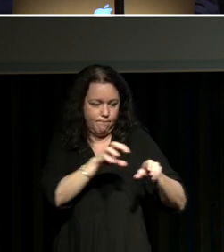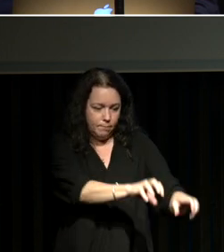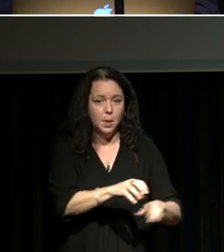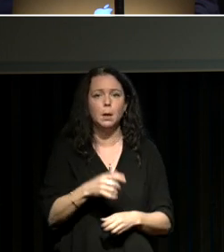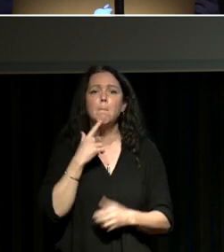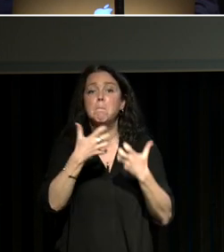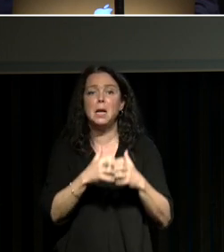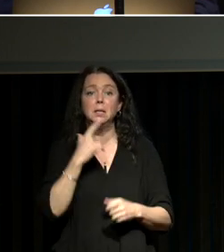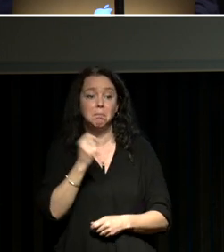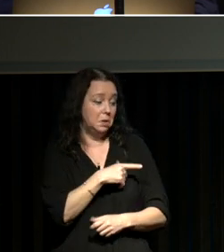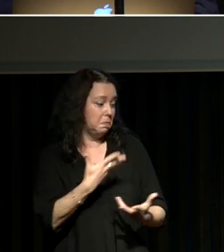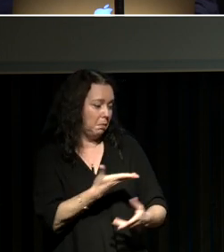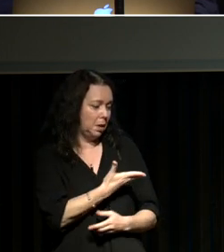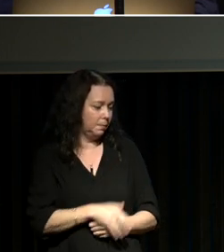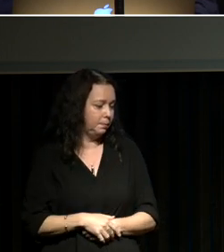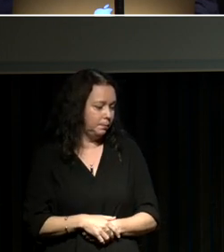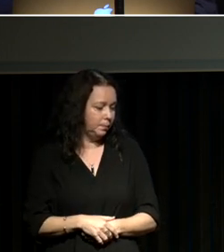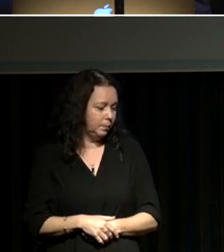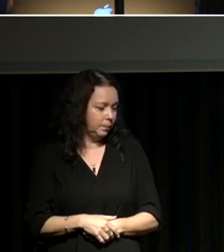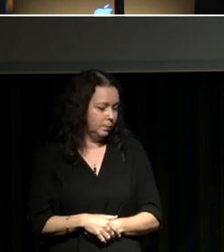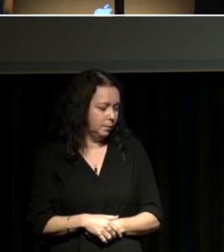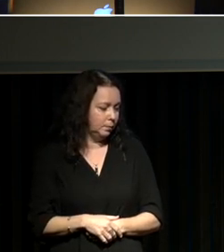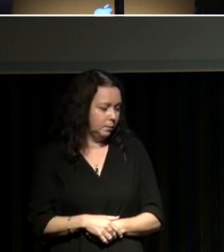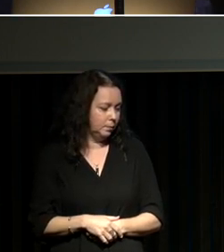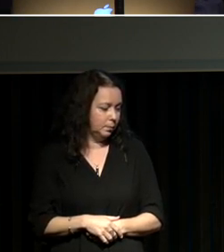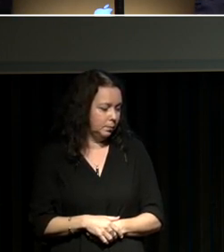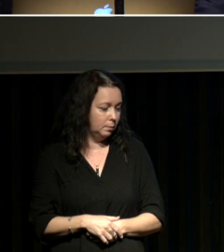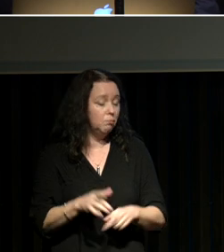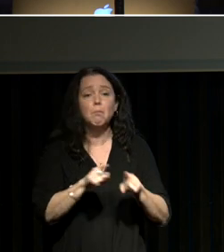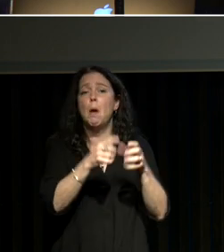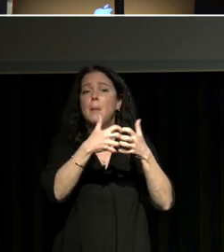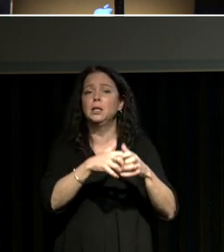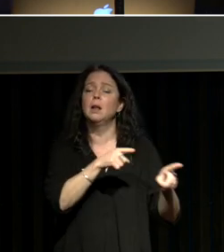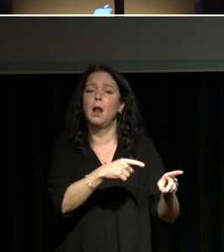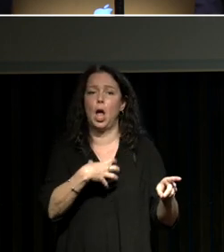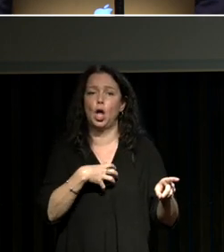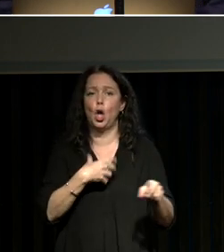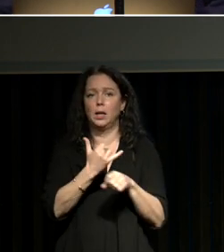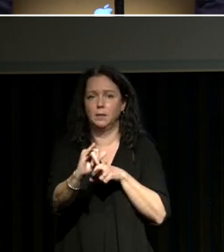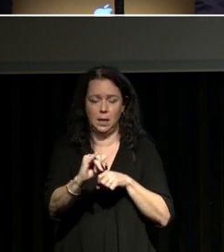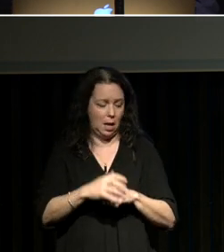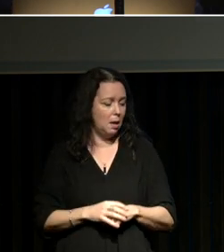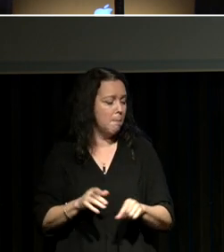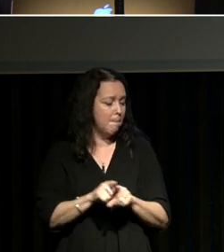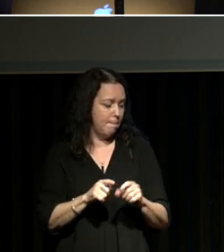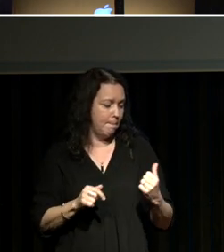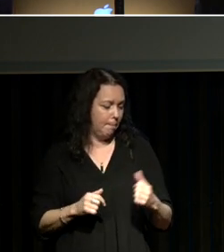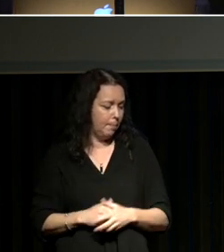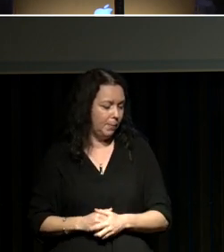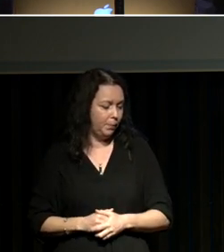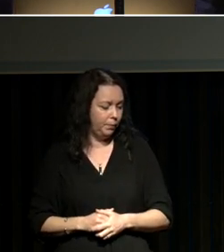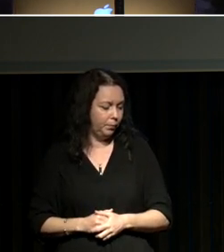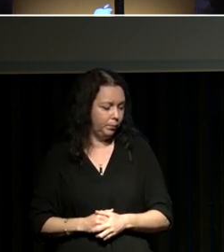gros, ça ressemble à peu près à ça. C'est exactement les mêmes machines qu'on utilise, c'est un cœur artificiel. C'est exactement les mêmes machines qu'on utilise